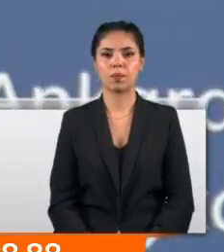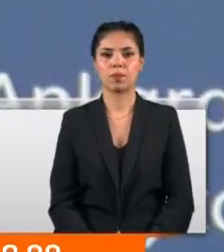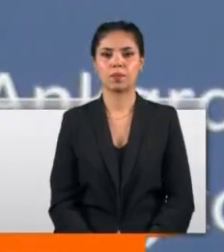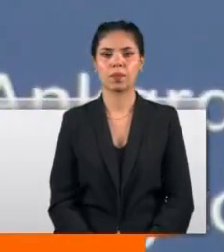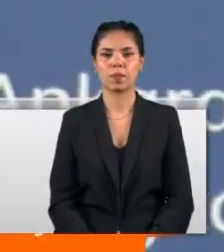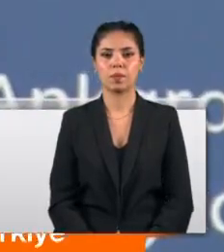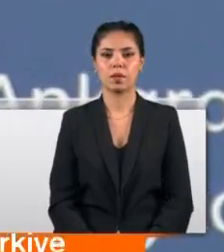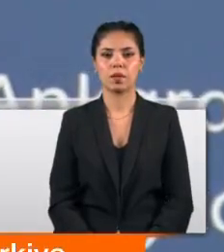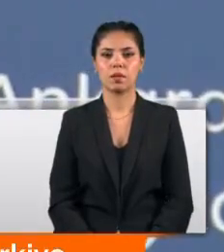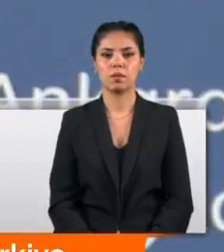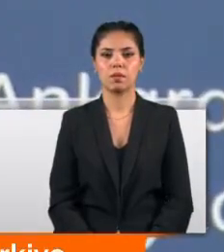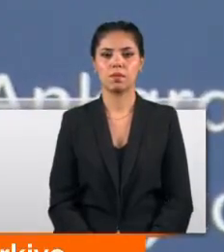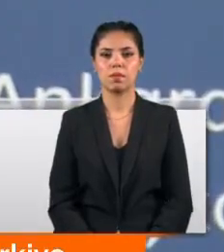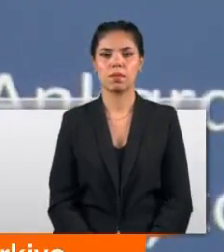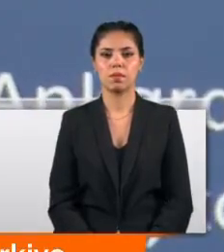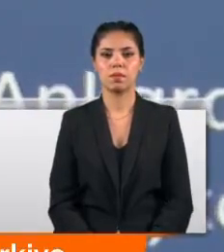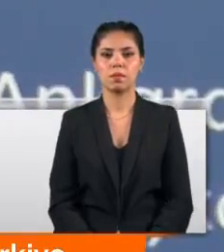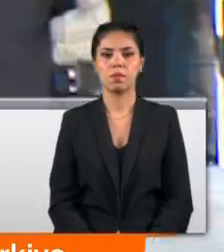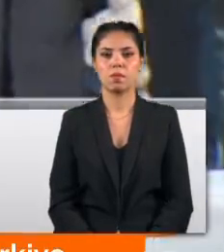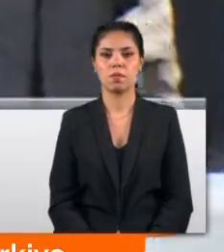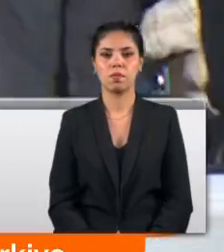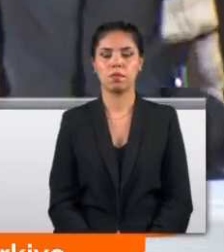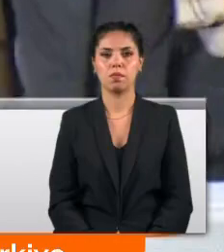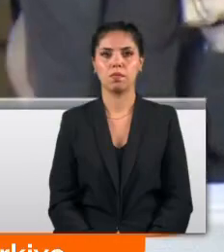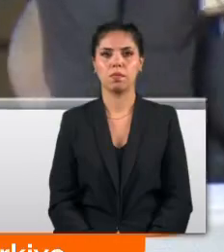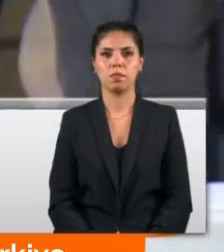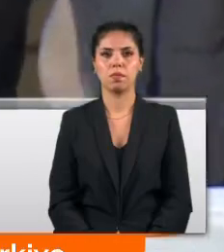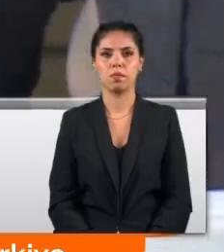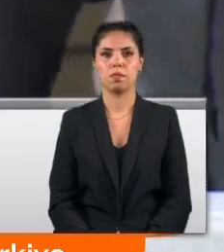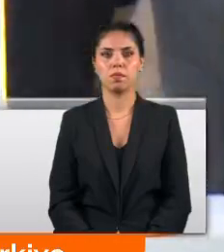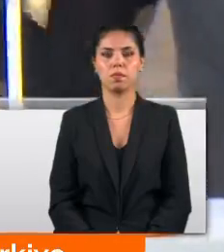Onunla bununla pazarlık yaparak, ona buna yalvararak yapamam.